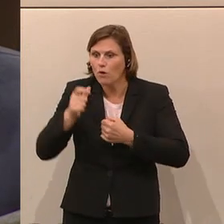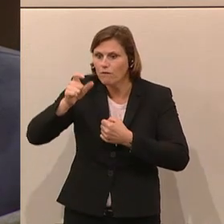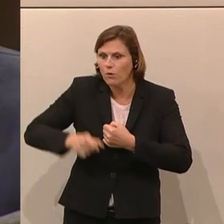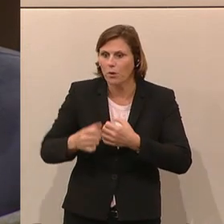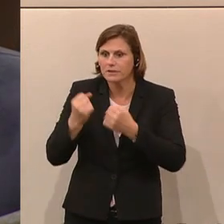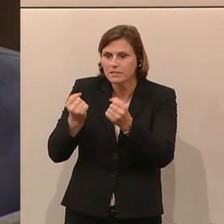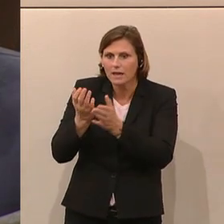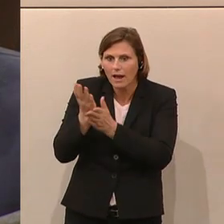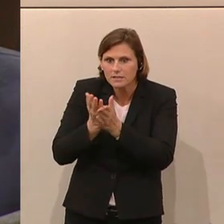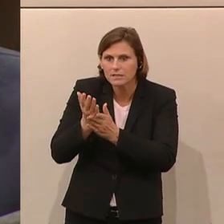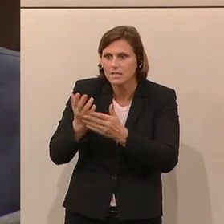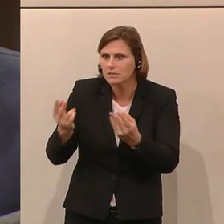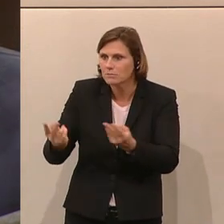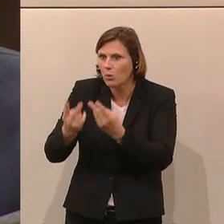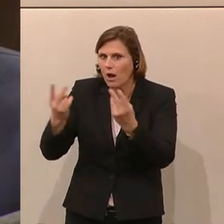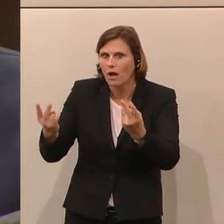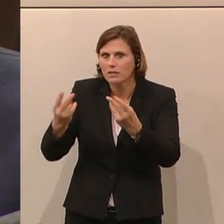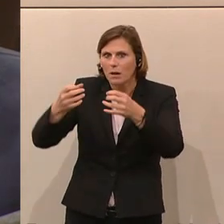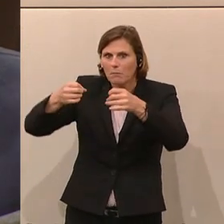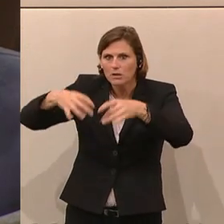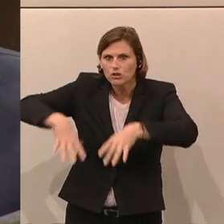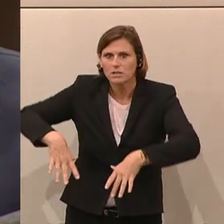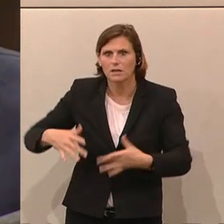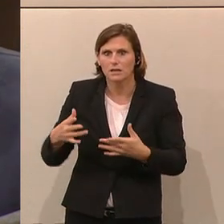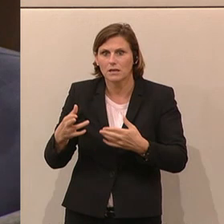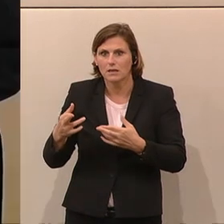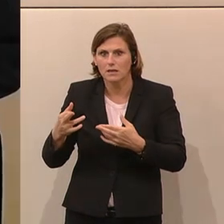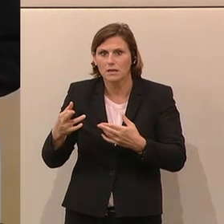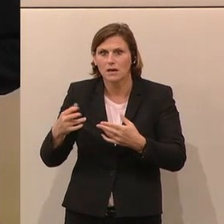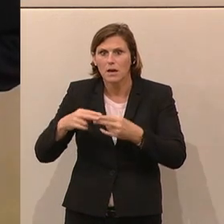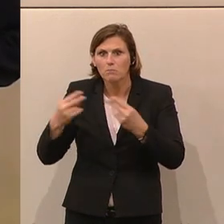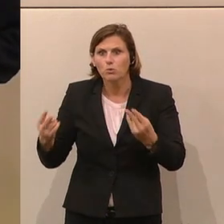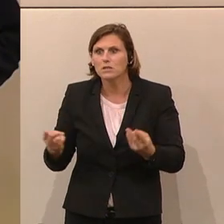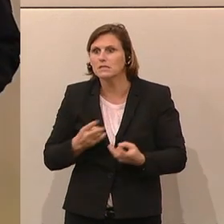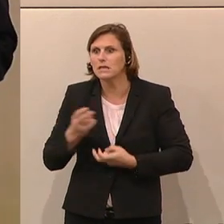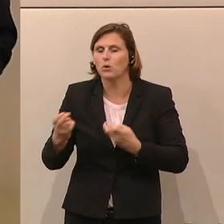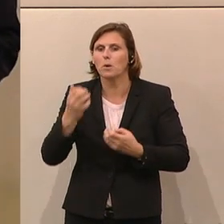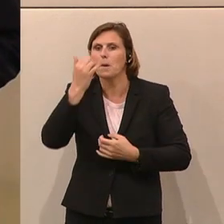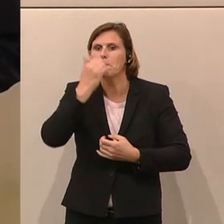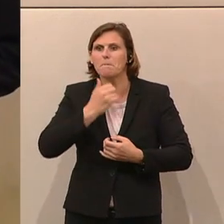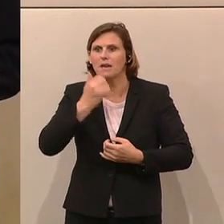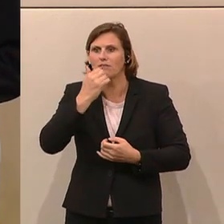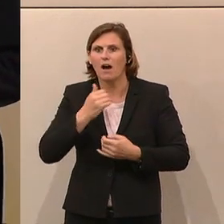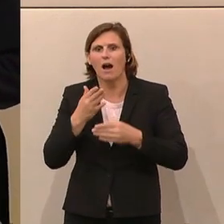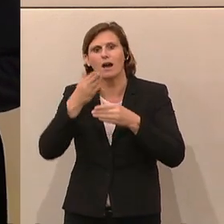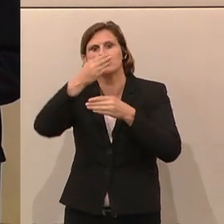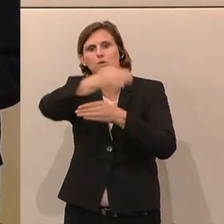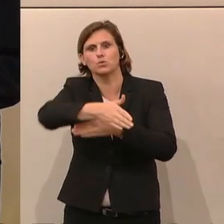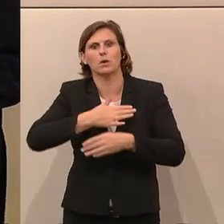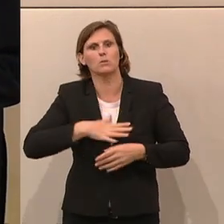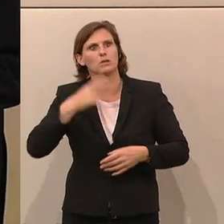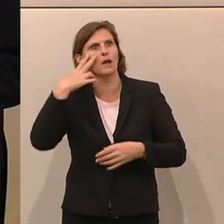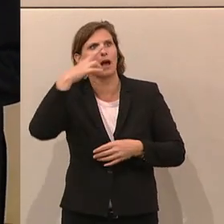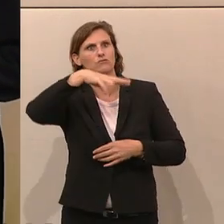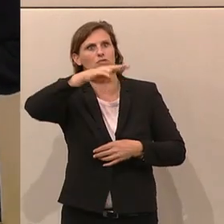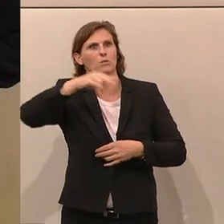Sicherheitsdienst und die ganze Propagandamaschinerie der Bundesregierung in Gang gesetzt, weil Sie für private Zwecke eine Schule